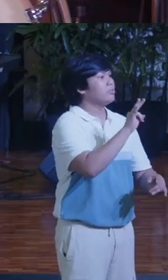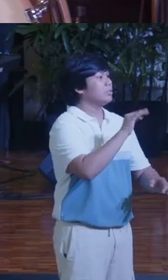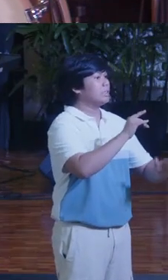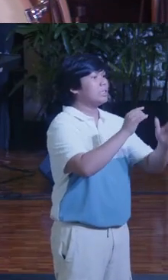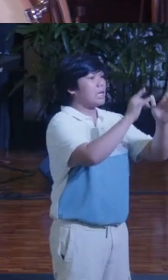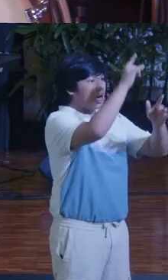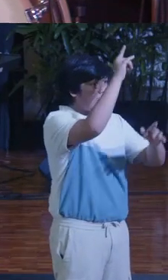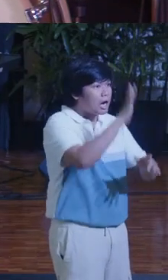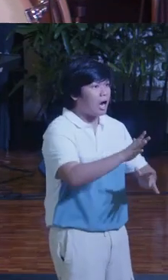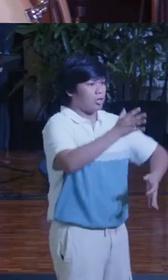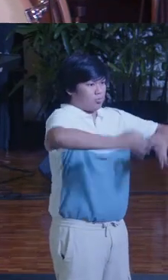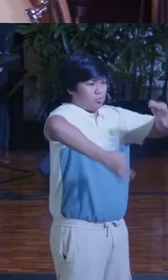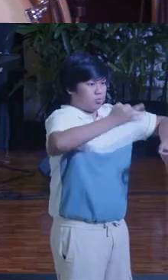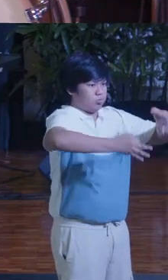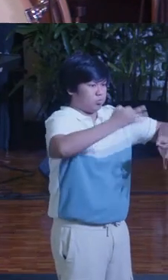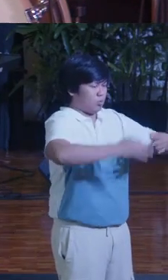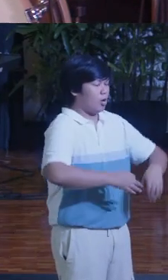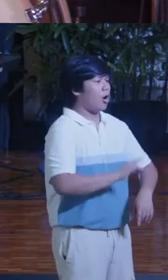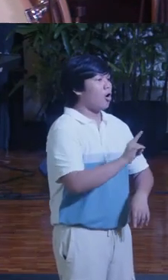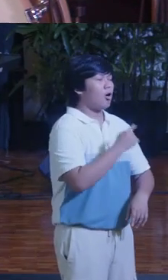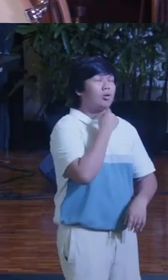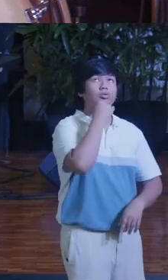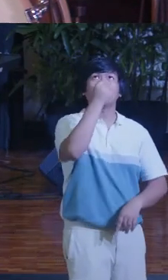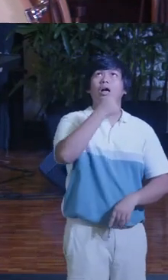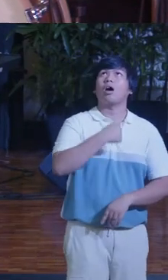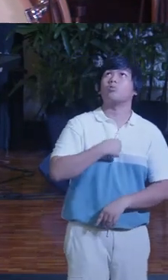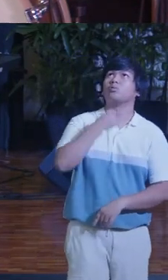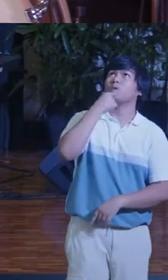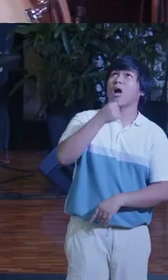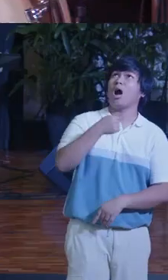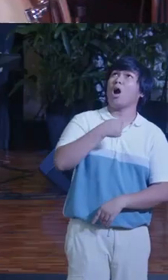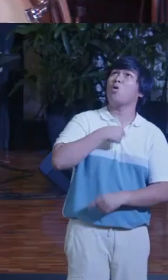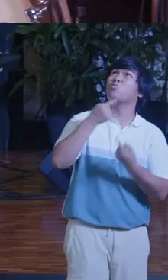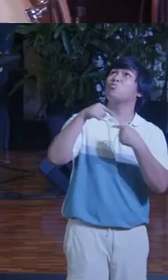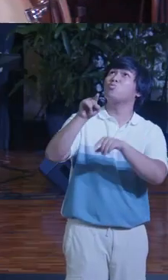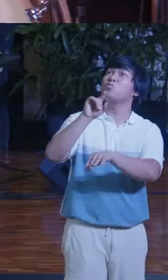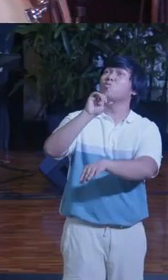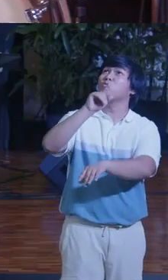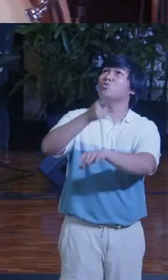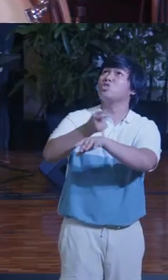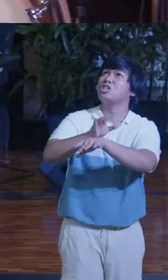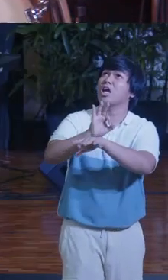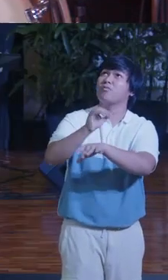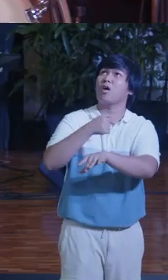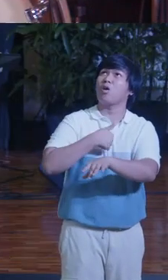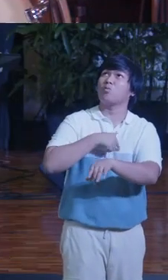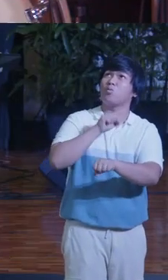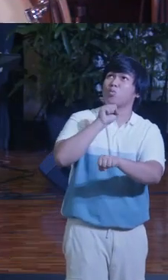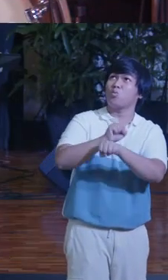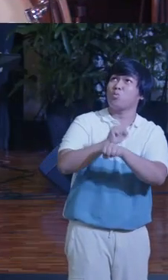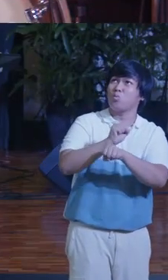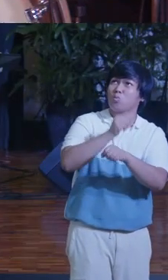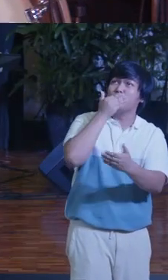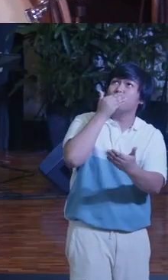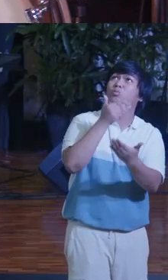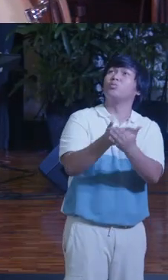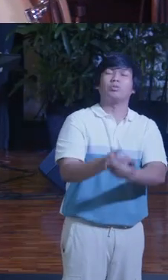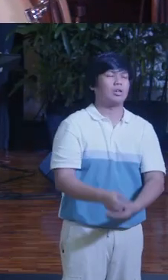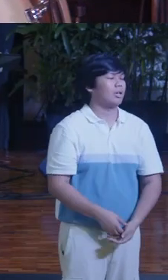ng aking works, mas marami akong good works kaysa sa bad works. Mga